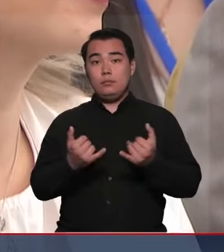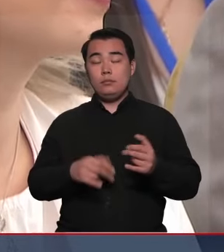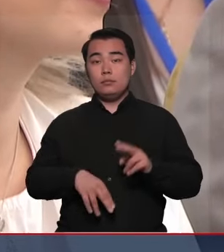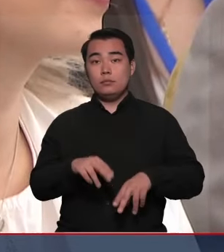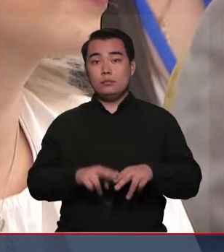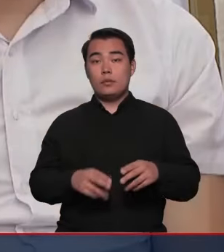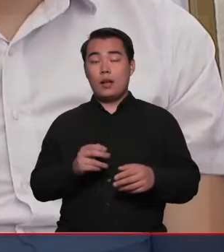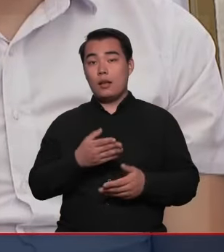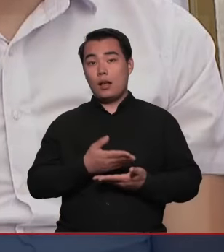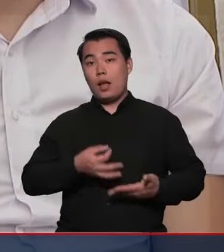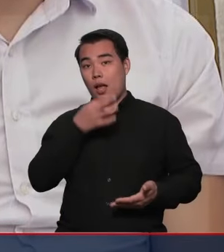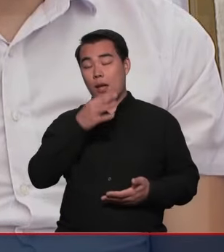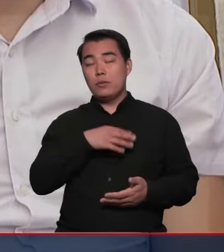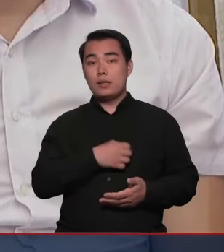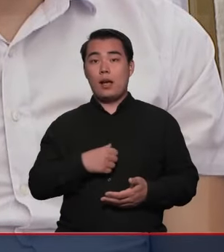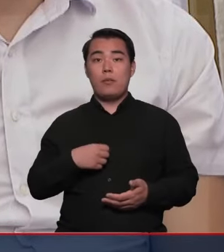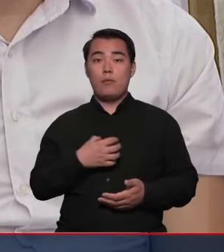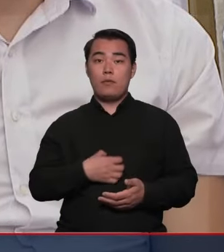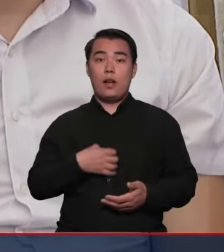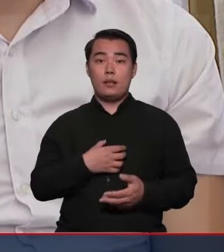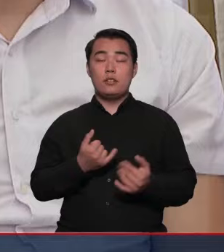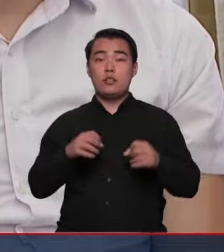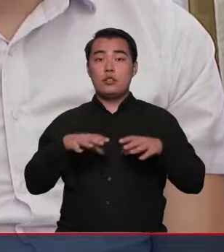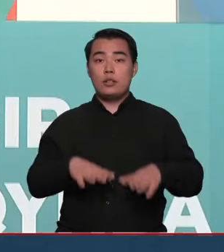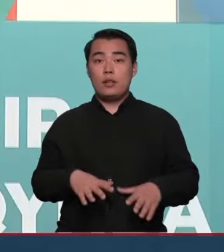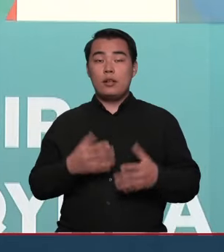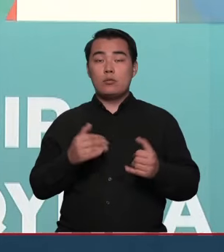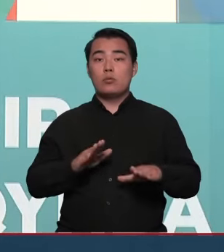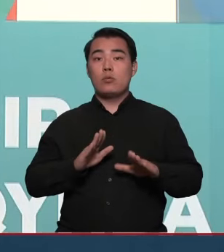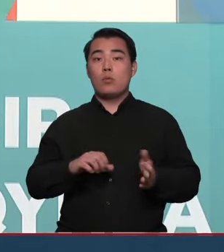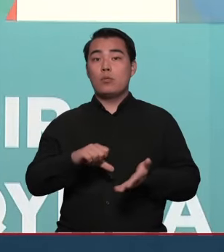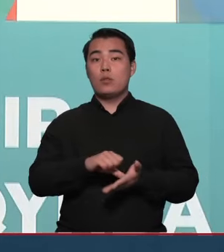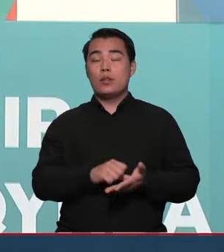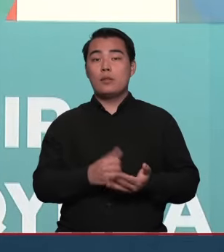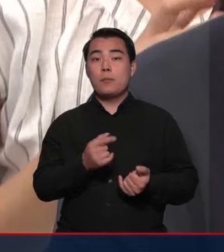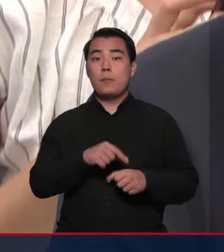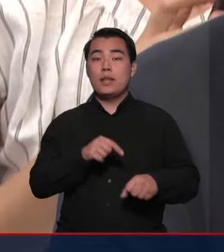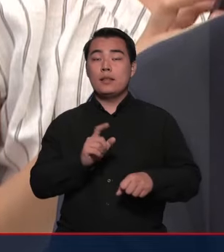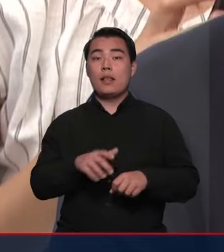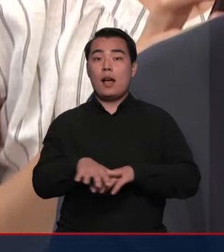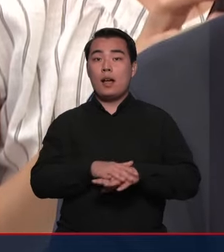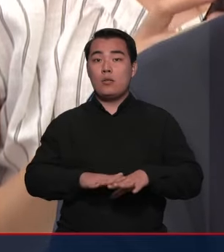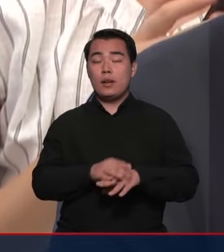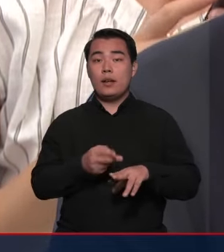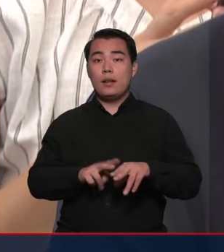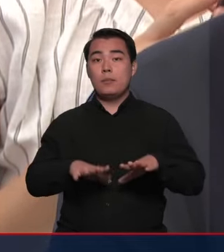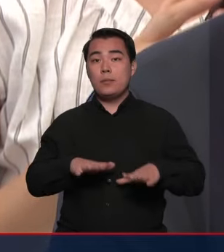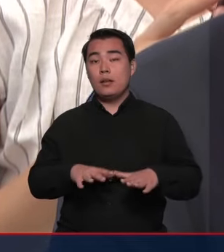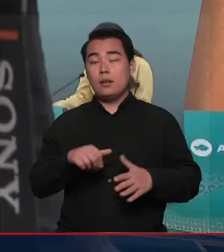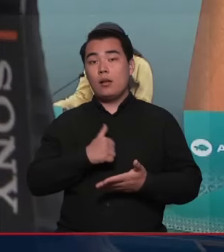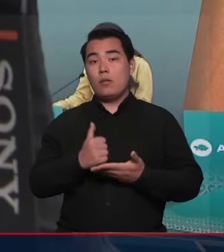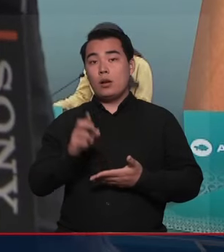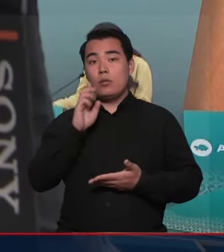Как сказал наш президент, самые важные для нашей страны решения принимаются только с учетом мнения народа. Это принципиальная позиция главы